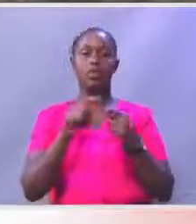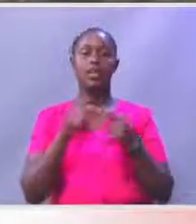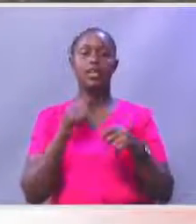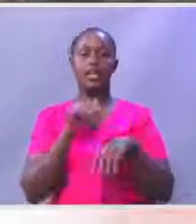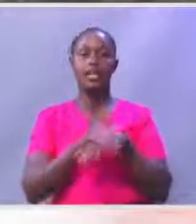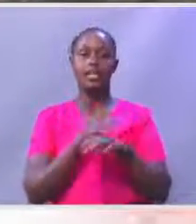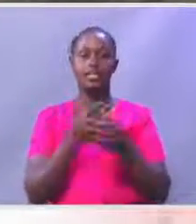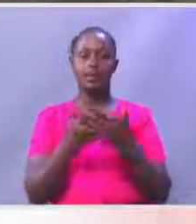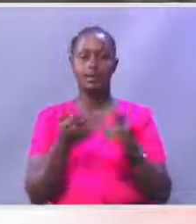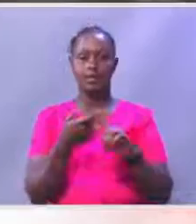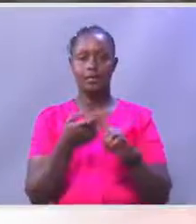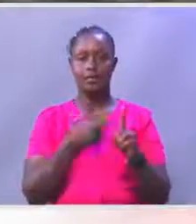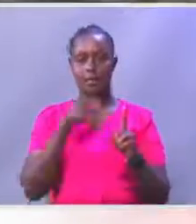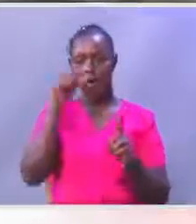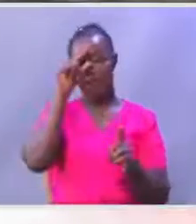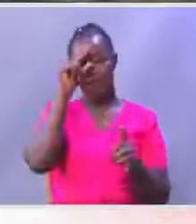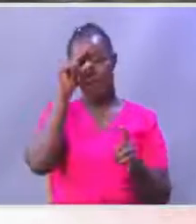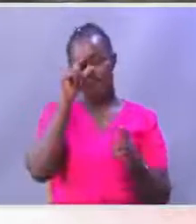serikali. Sio sawa sawa?